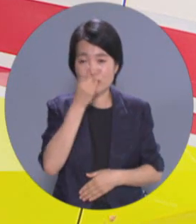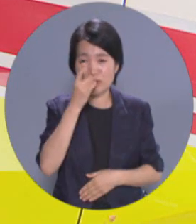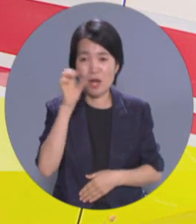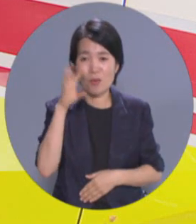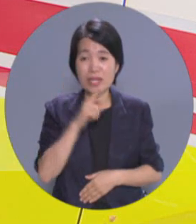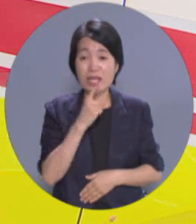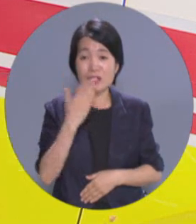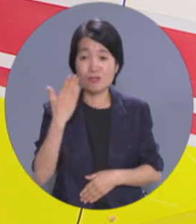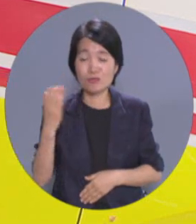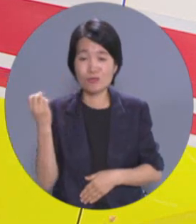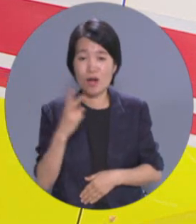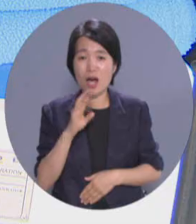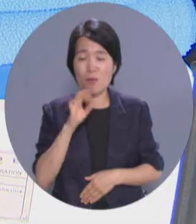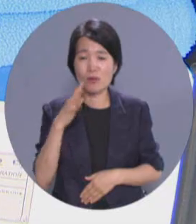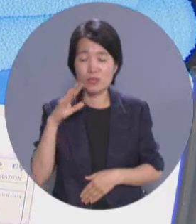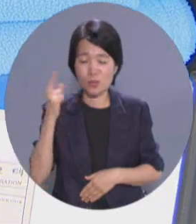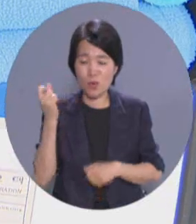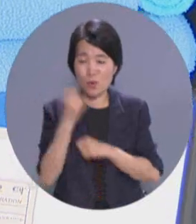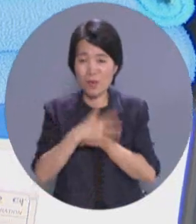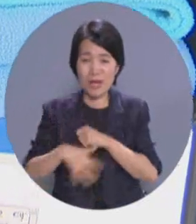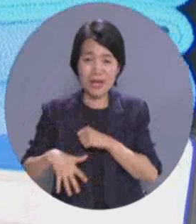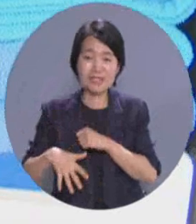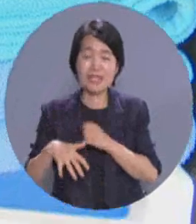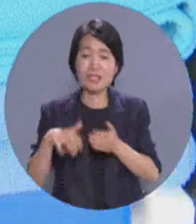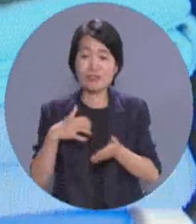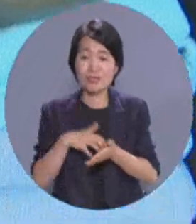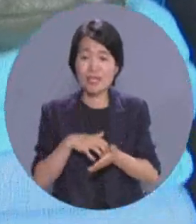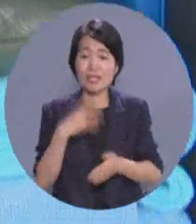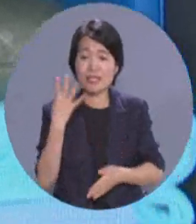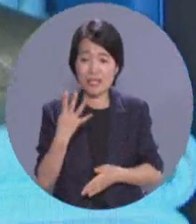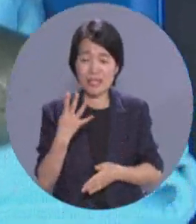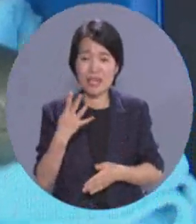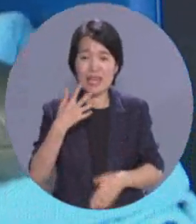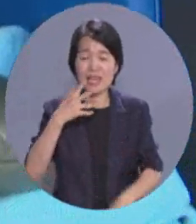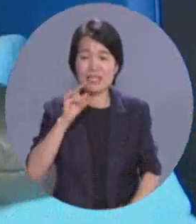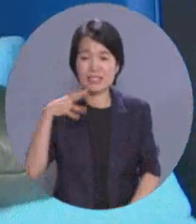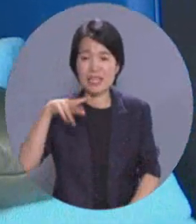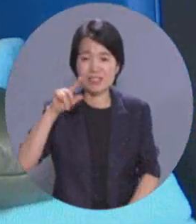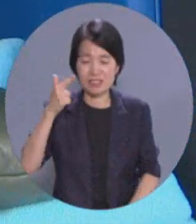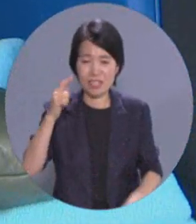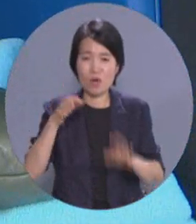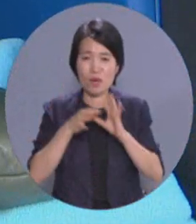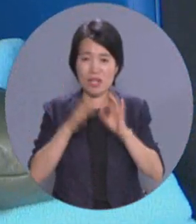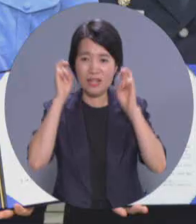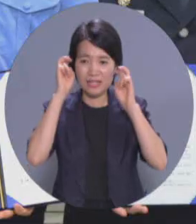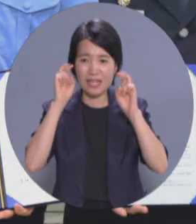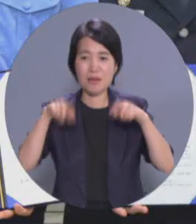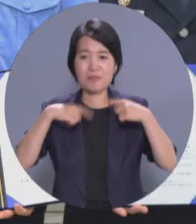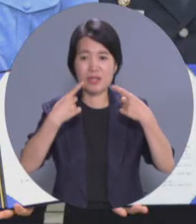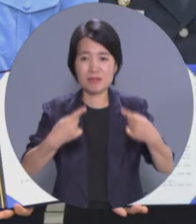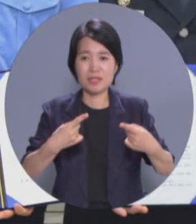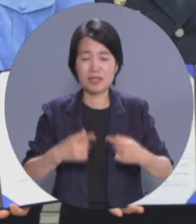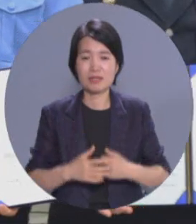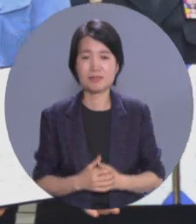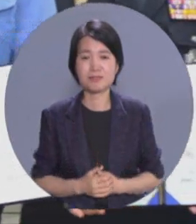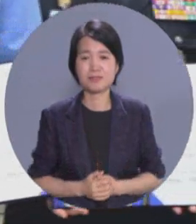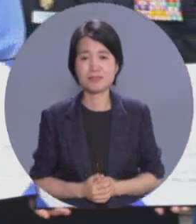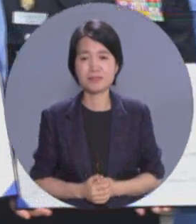광양소방서와 포스코 퓨처엠 포스코 hy 클린 메탈 등 2차 전지 관련 4개 기업이